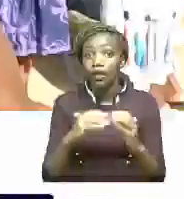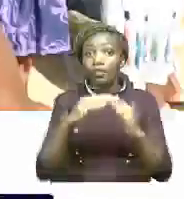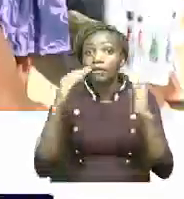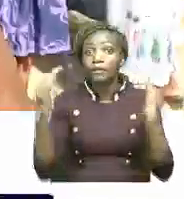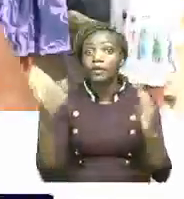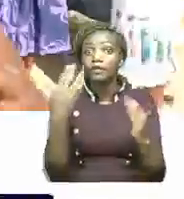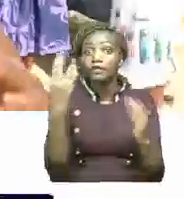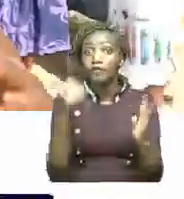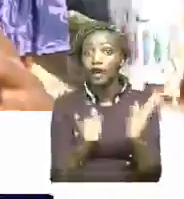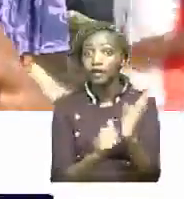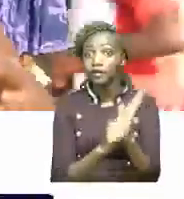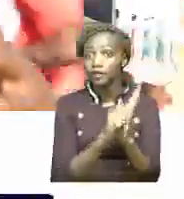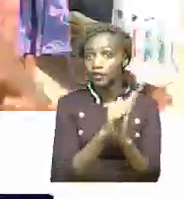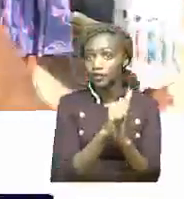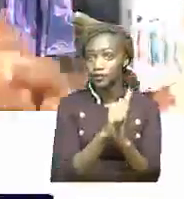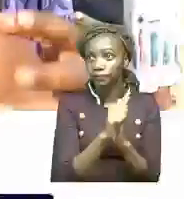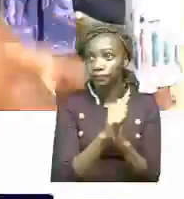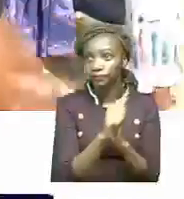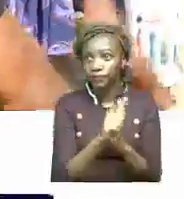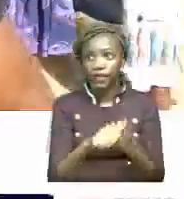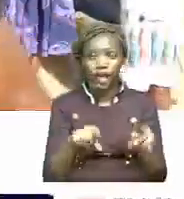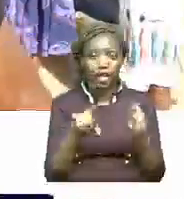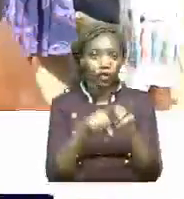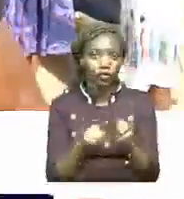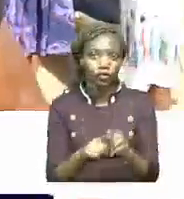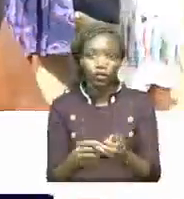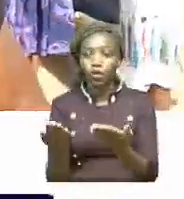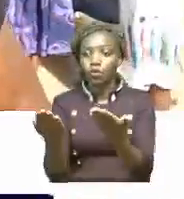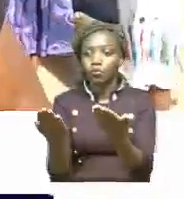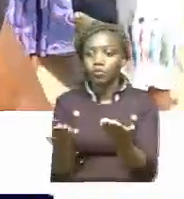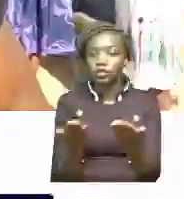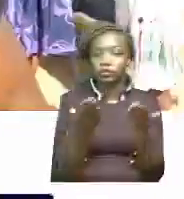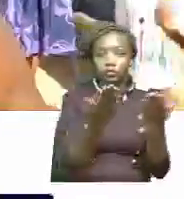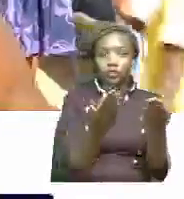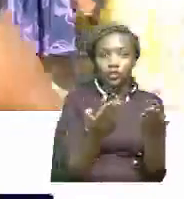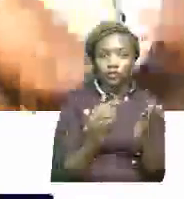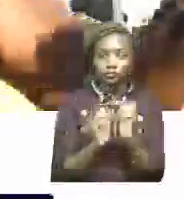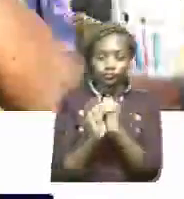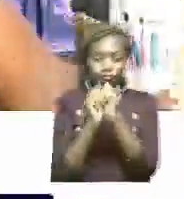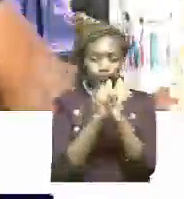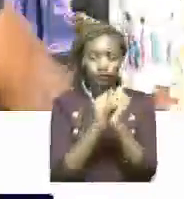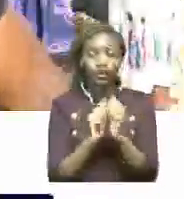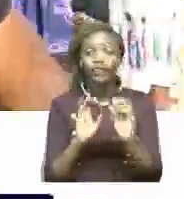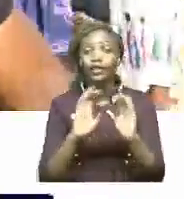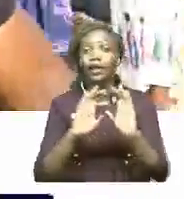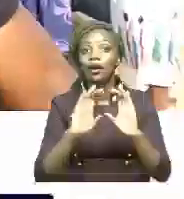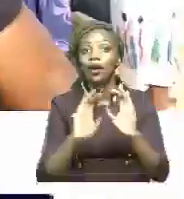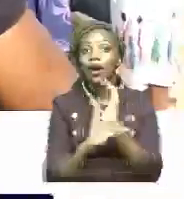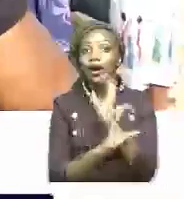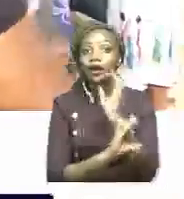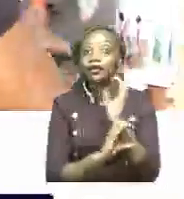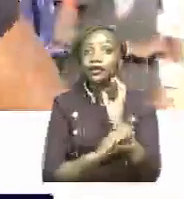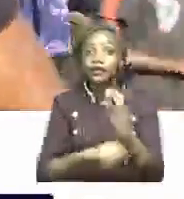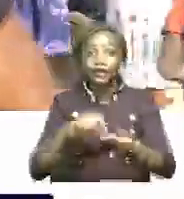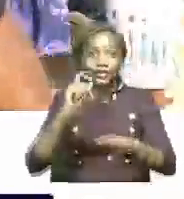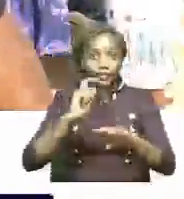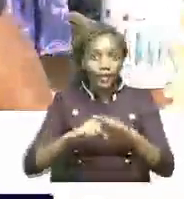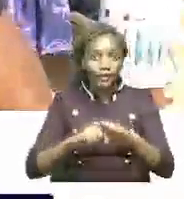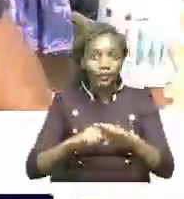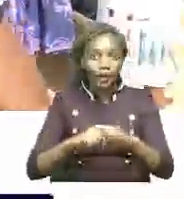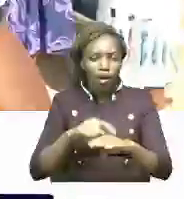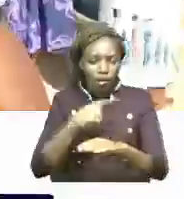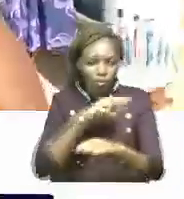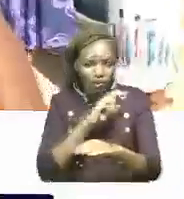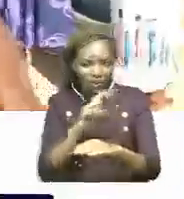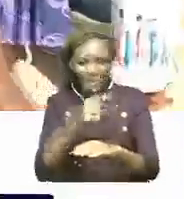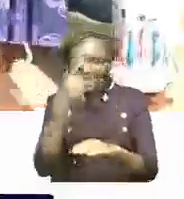vile ni kuleta mataifa pamoja. Tunaposema, tunapoona Burundi hapa, tunapoona Uchina, tunapoona